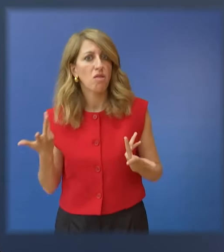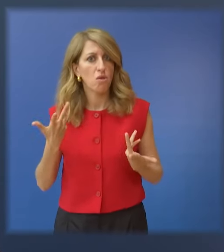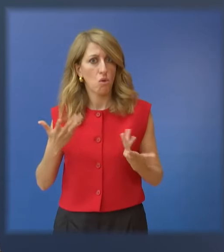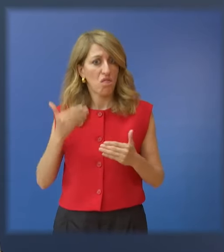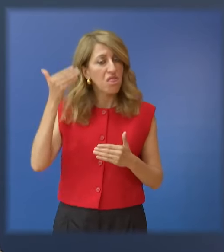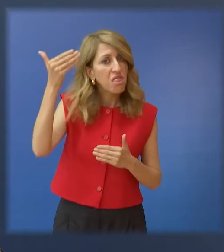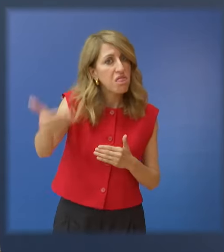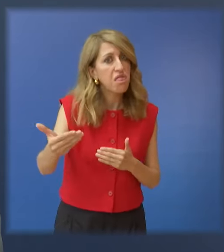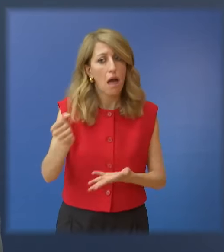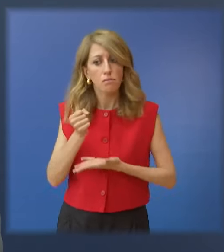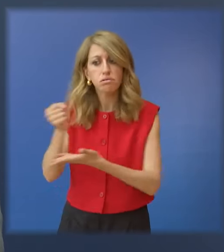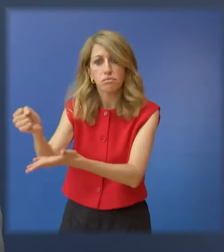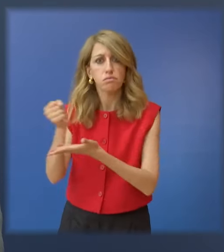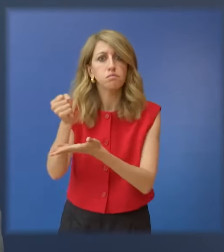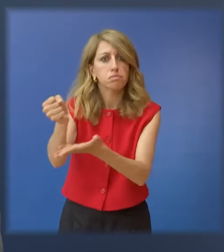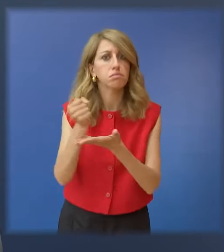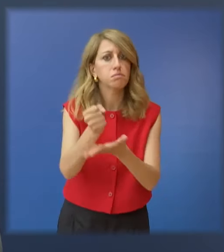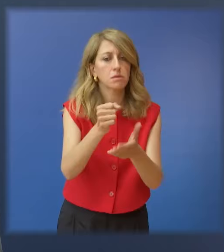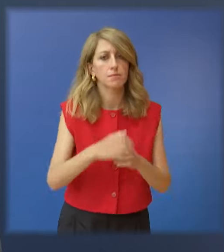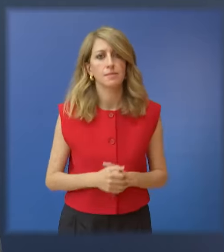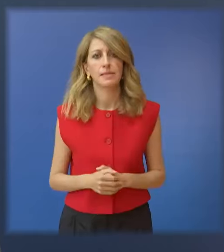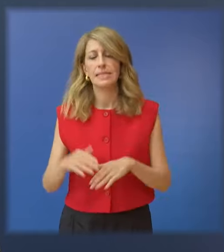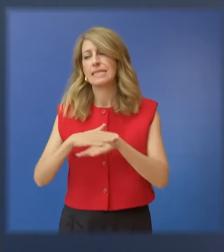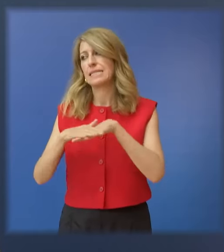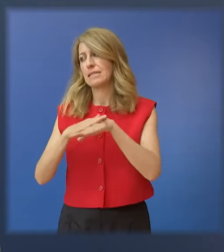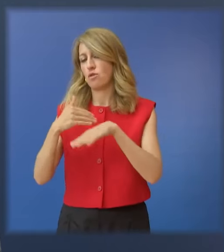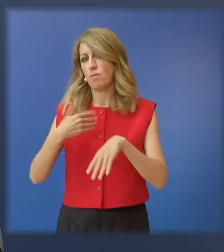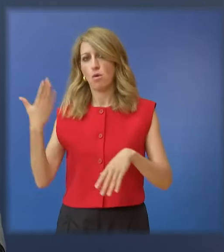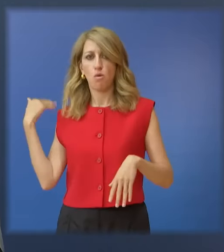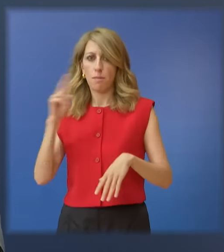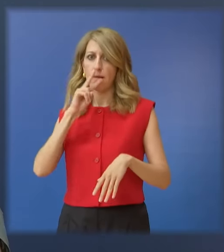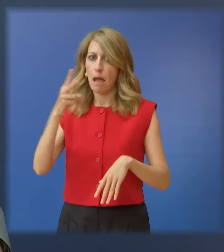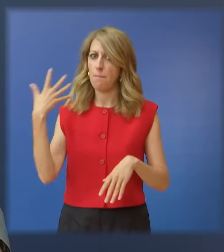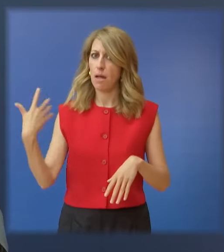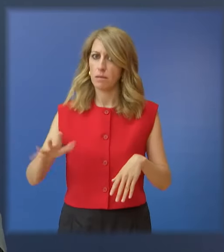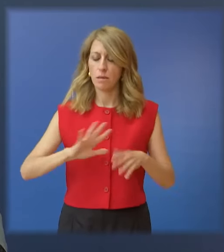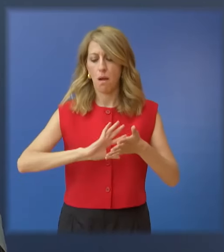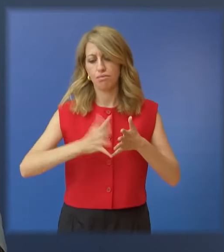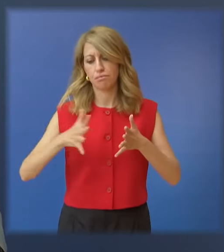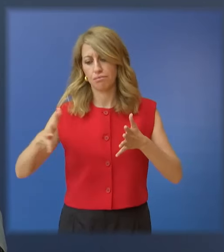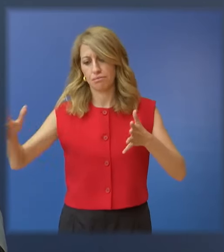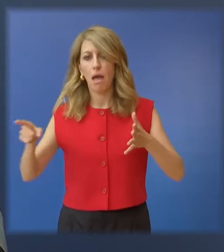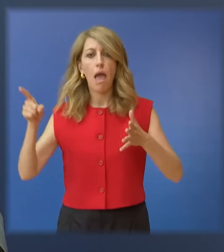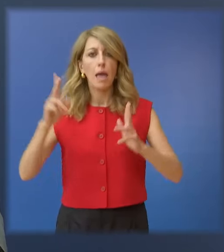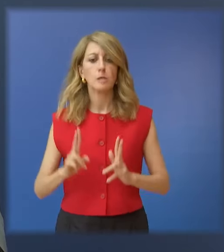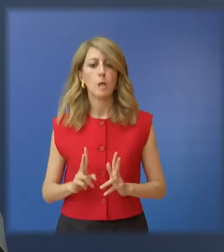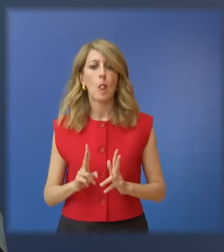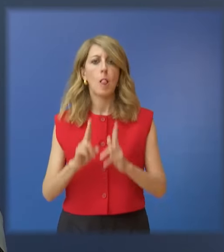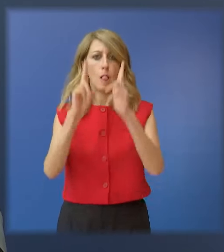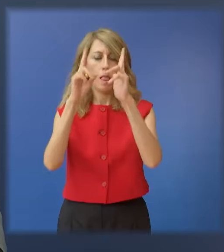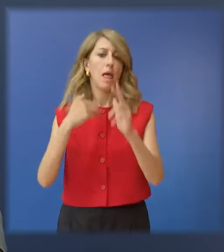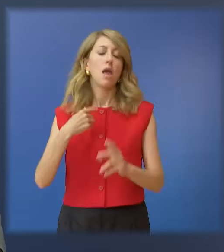ε απομονώστε το να 20 της απάντησής μου ξεκίνησα συγκρίνοντας τη μέση τιμή